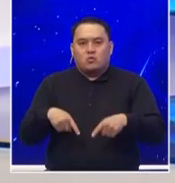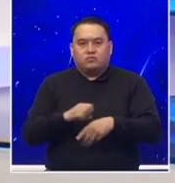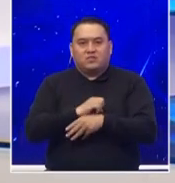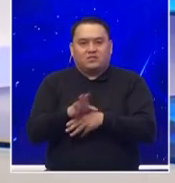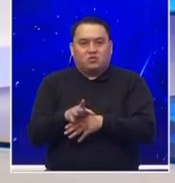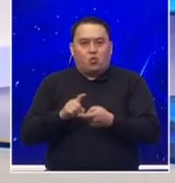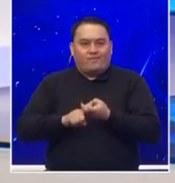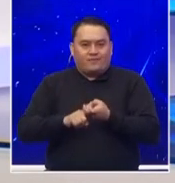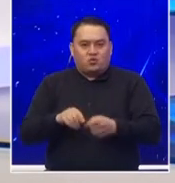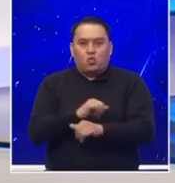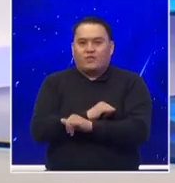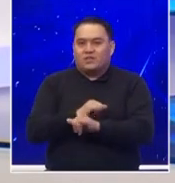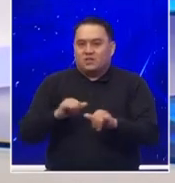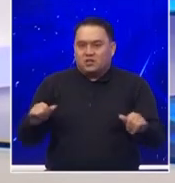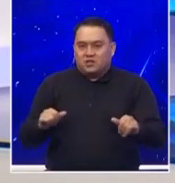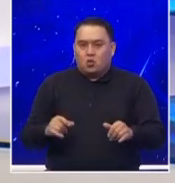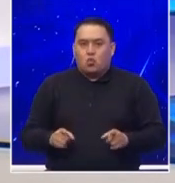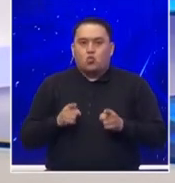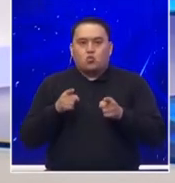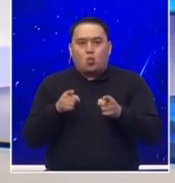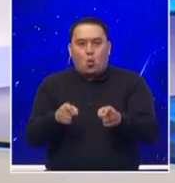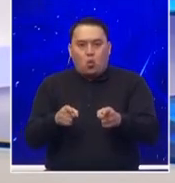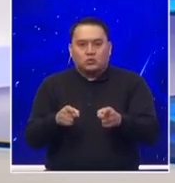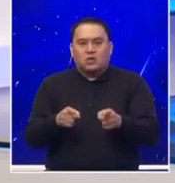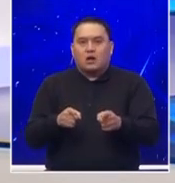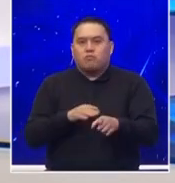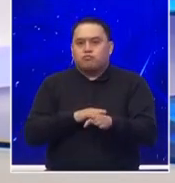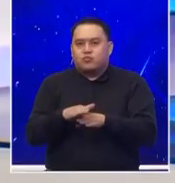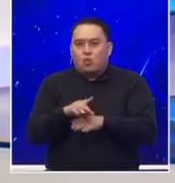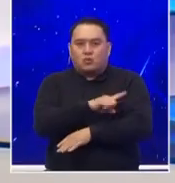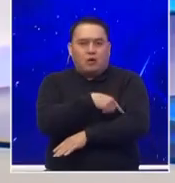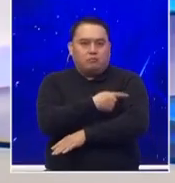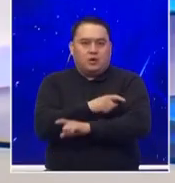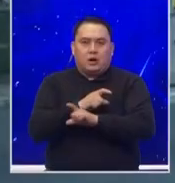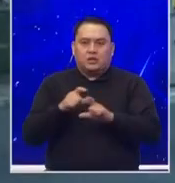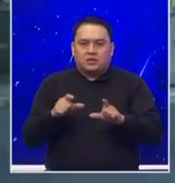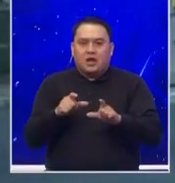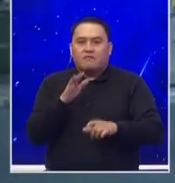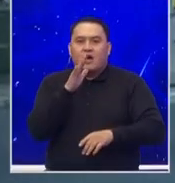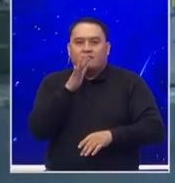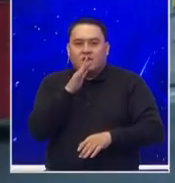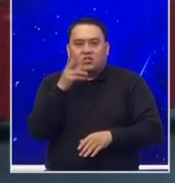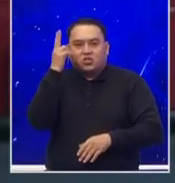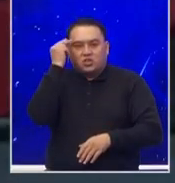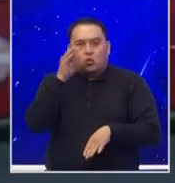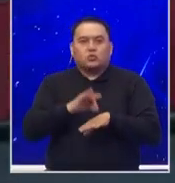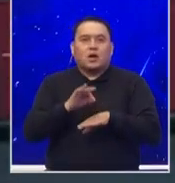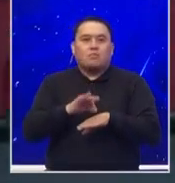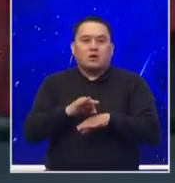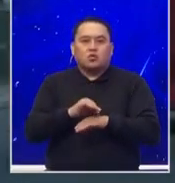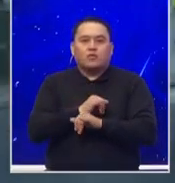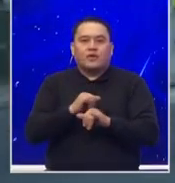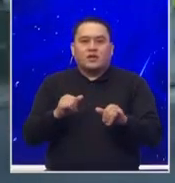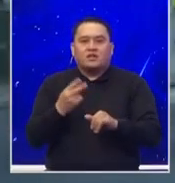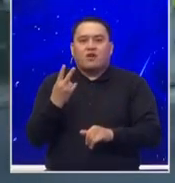ухудшением эпидемиологической ситуации и растущей угрозой переполнения больниц. За период пандемии число заразившихся